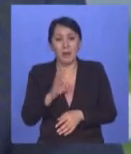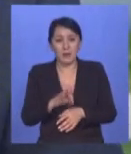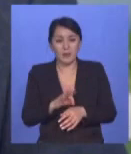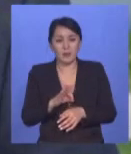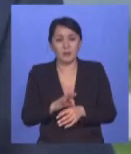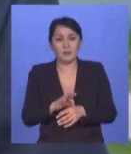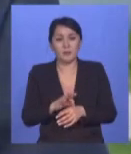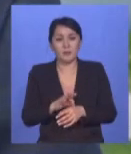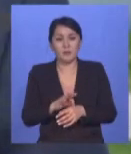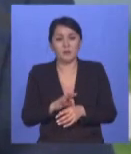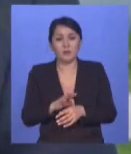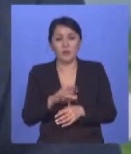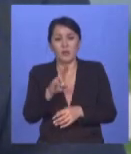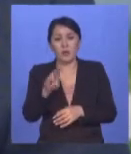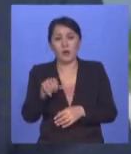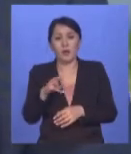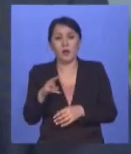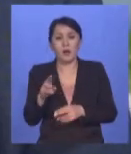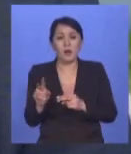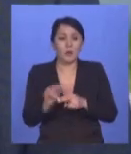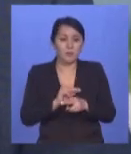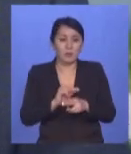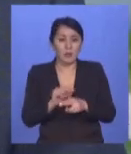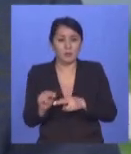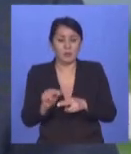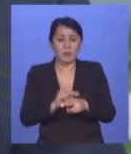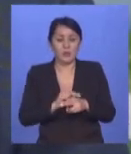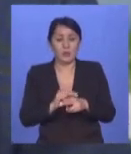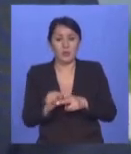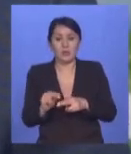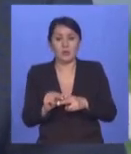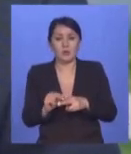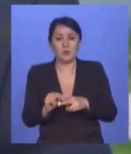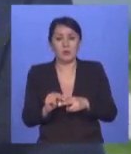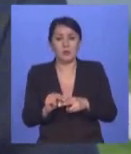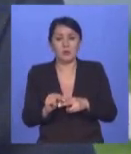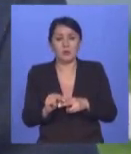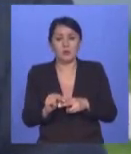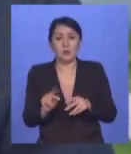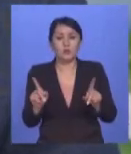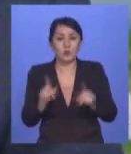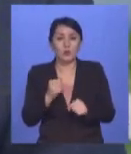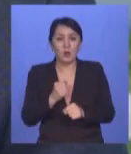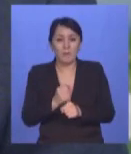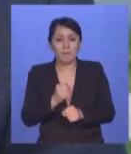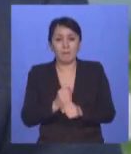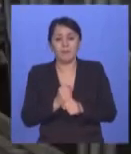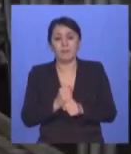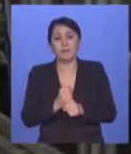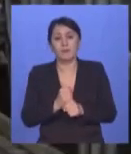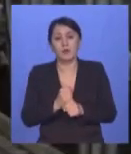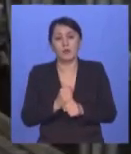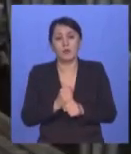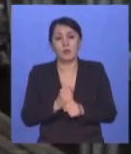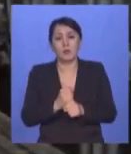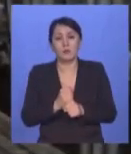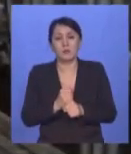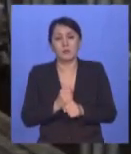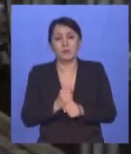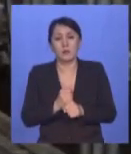сол ауруды қалай емдеуге болады, и сол ауруларды қалай емдеу керек екенін соны